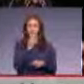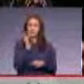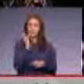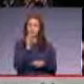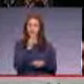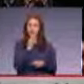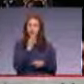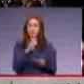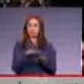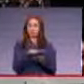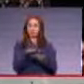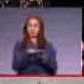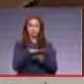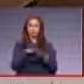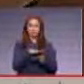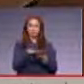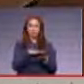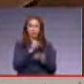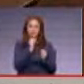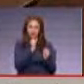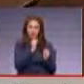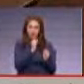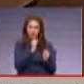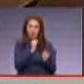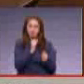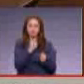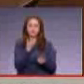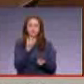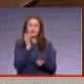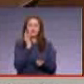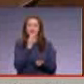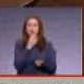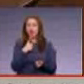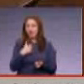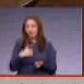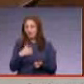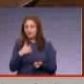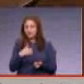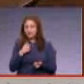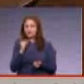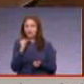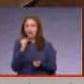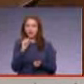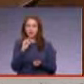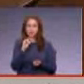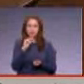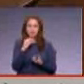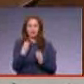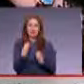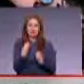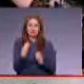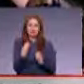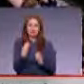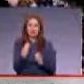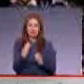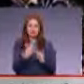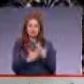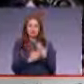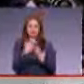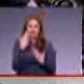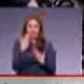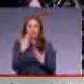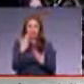الوحل تعبني جدا يا عمرو، تعبني جدا الوحل، لان ده في شم